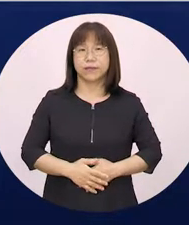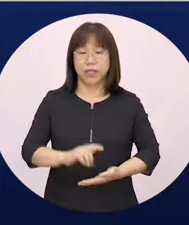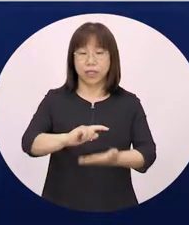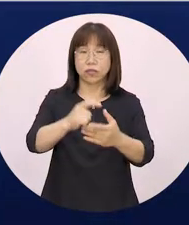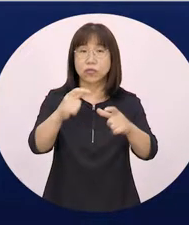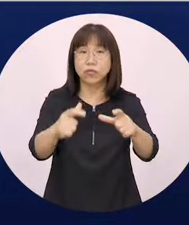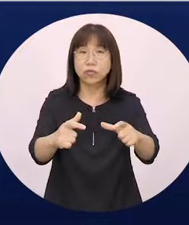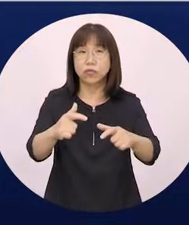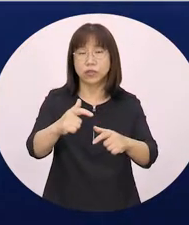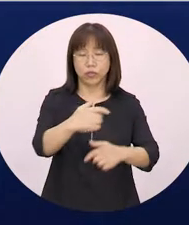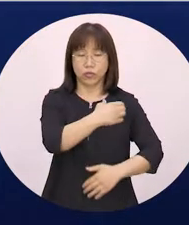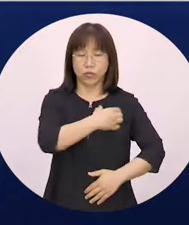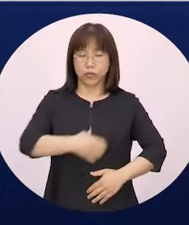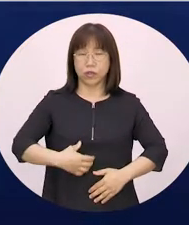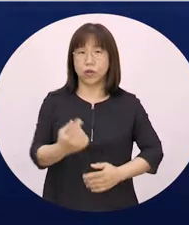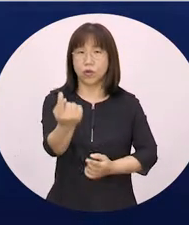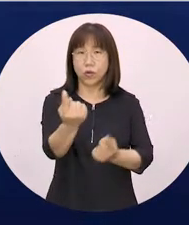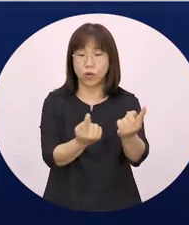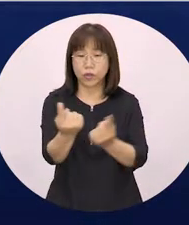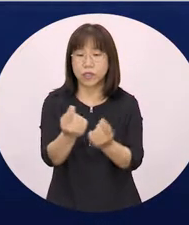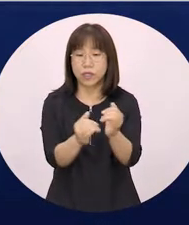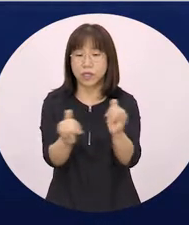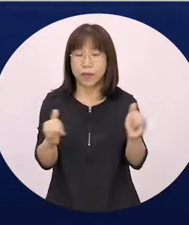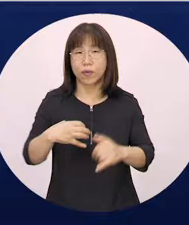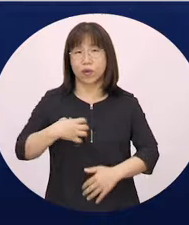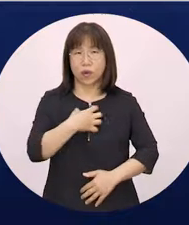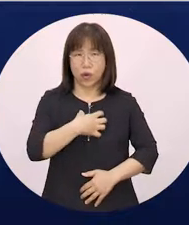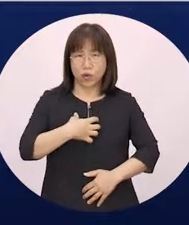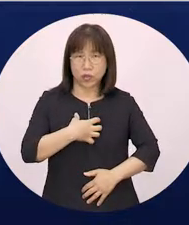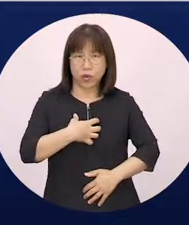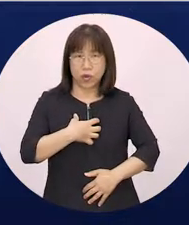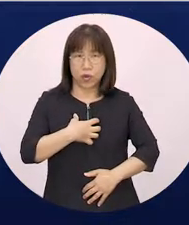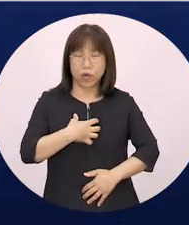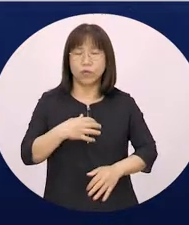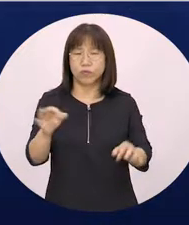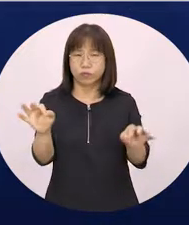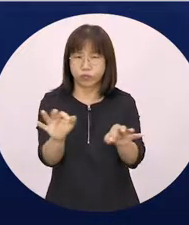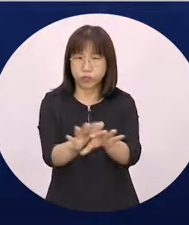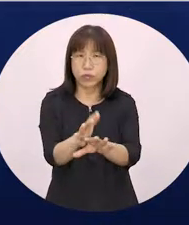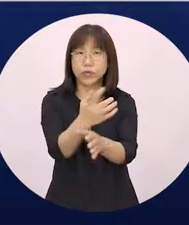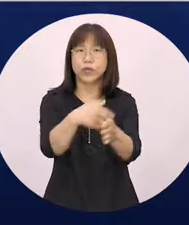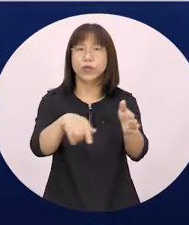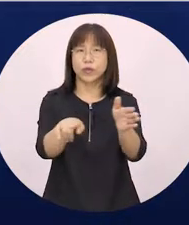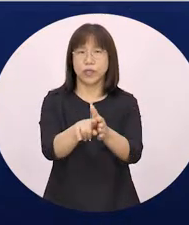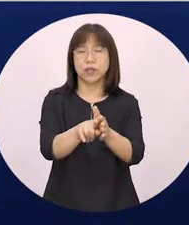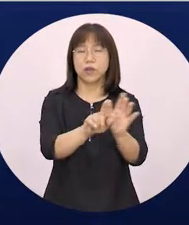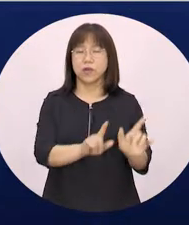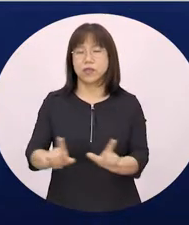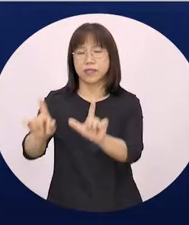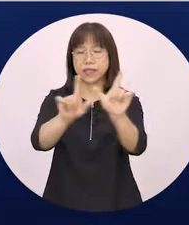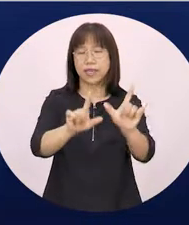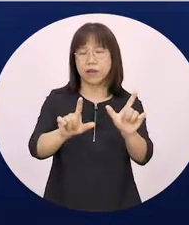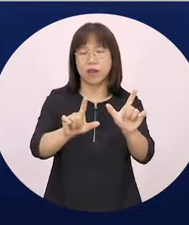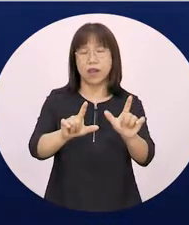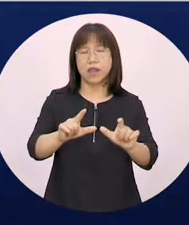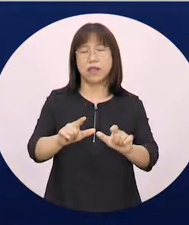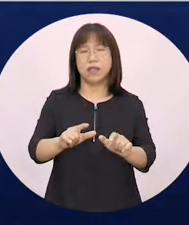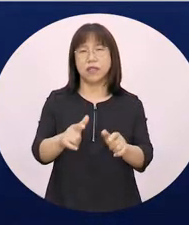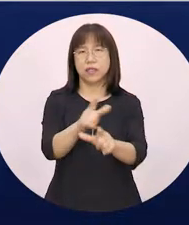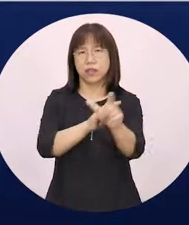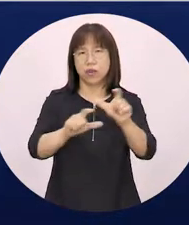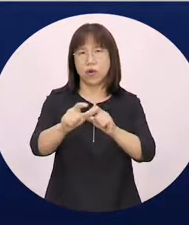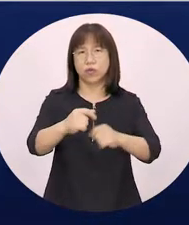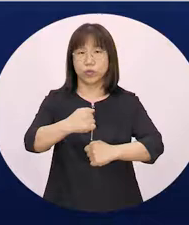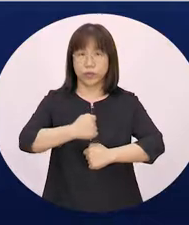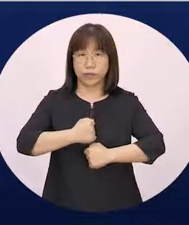강서구가 구청을 찾는 민원인들이 코로나19 감염 걱정 없이 안전하게 업무를 볼 수 있도록 생활 방역을 강화합니다.